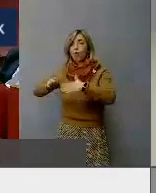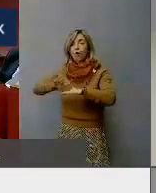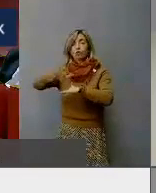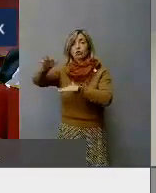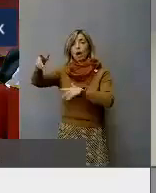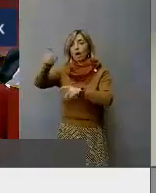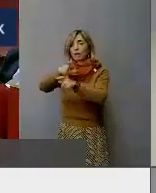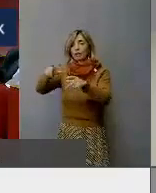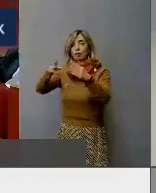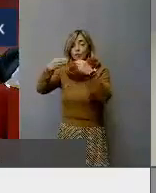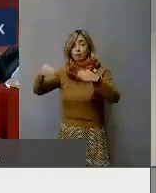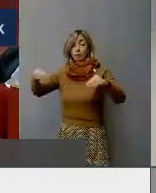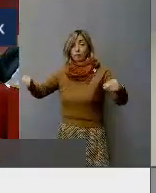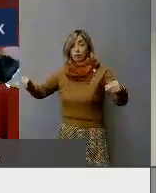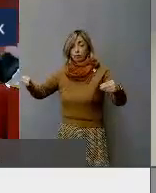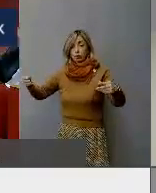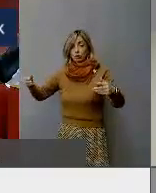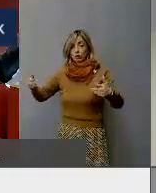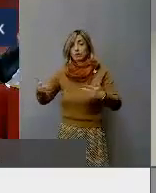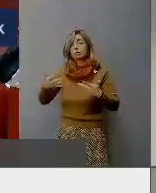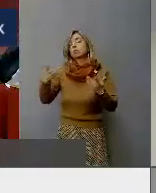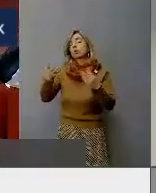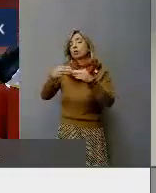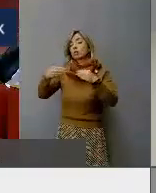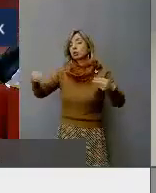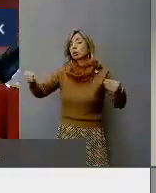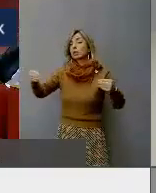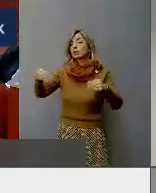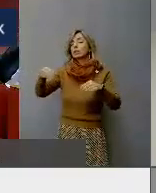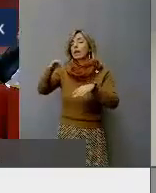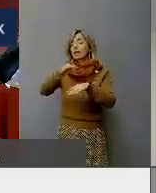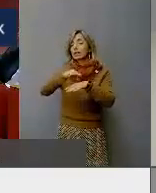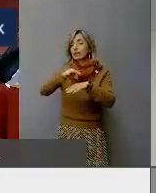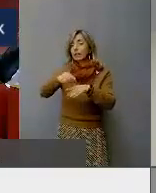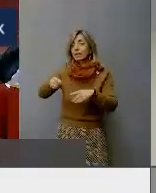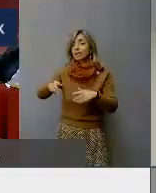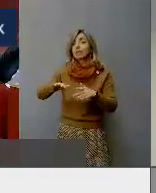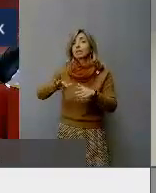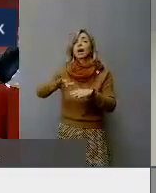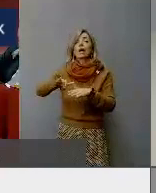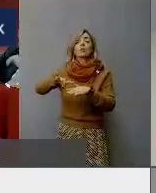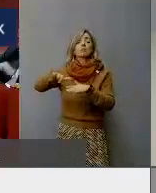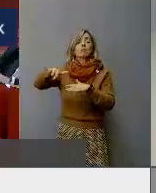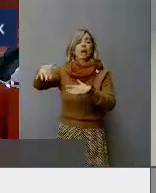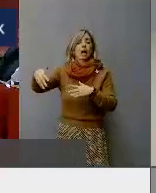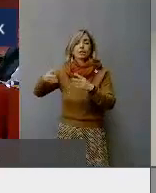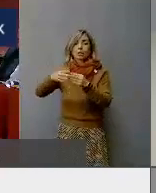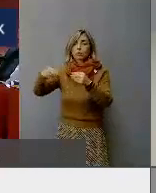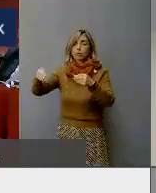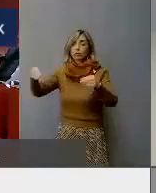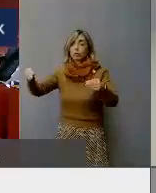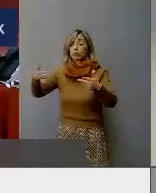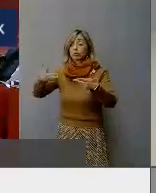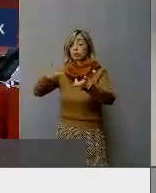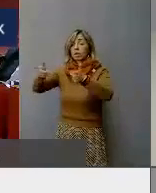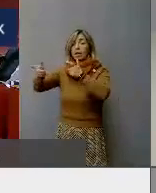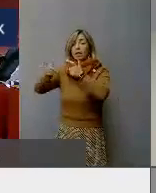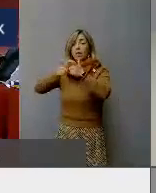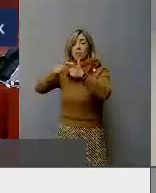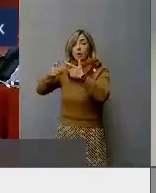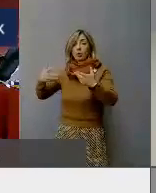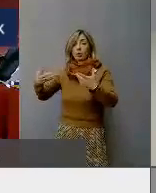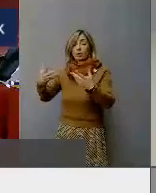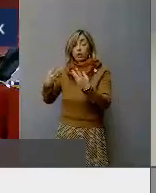i professionisti che fanno capo a servizi diversi che hanno rapporti col comune cioè discorso è molto più ampio